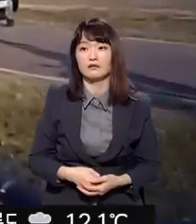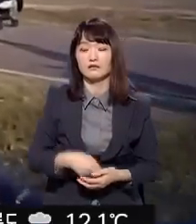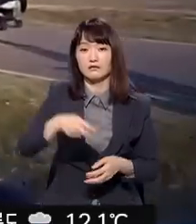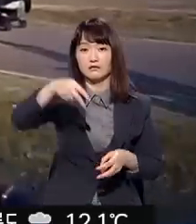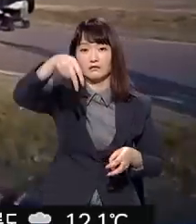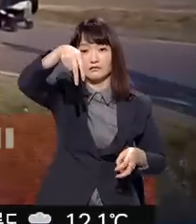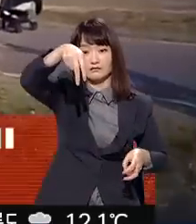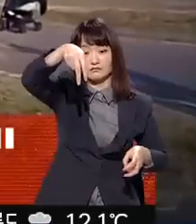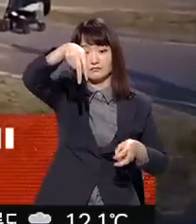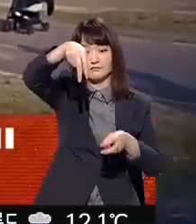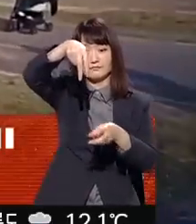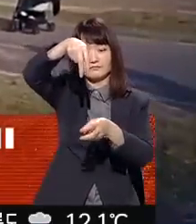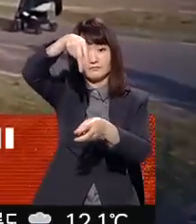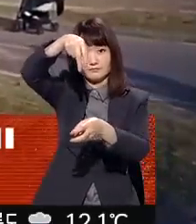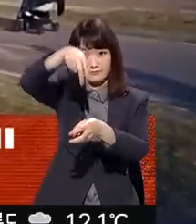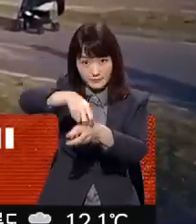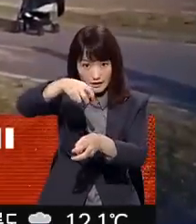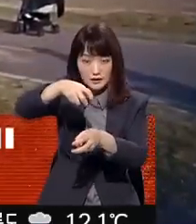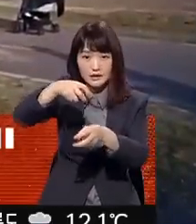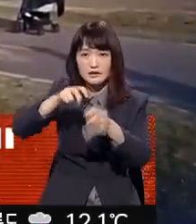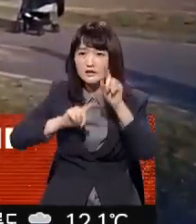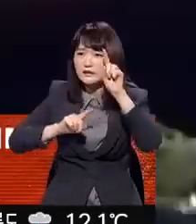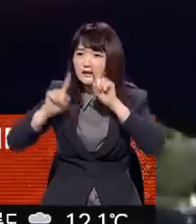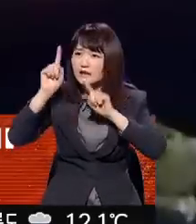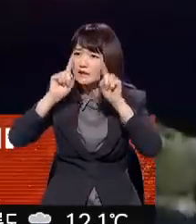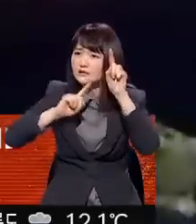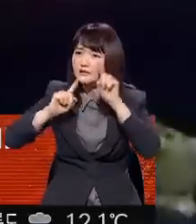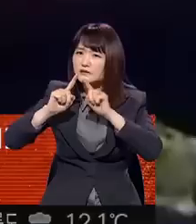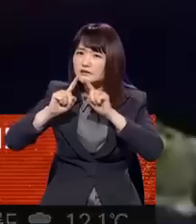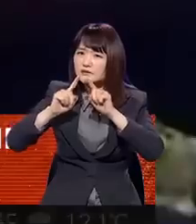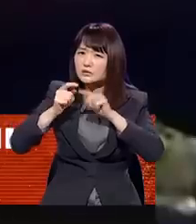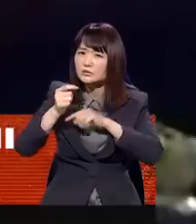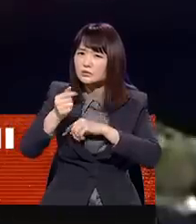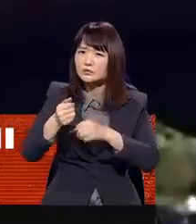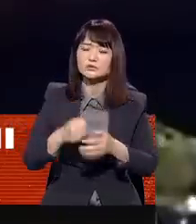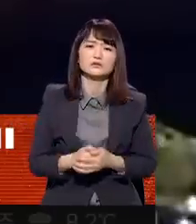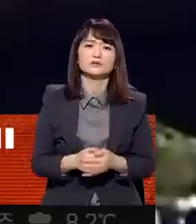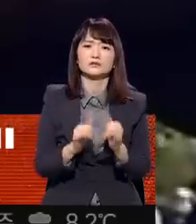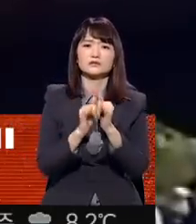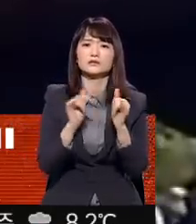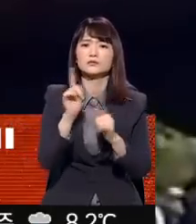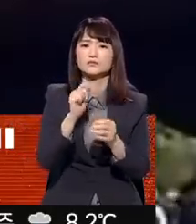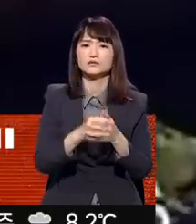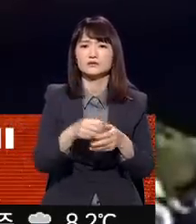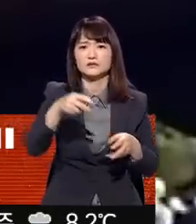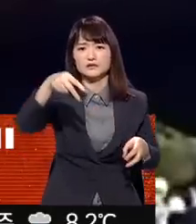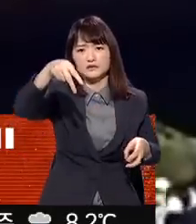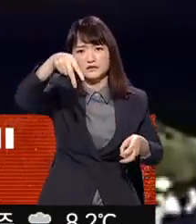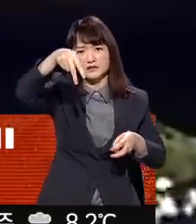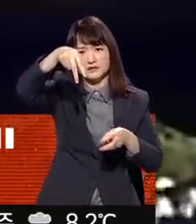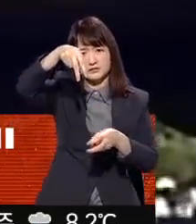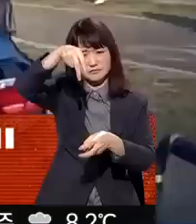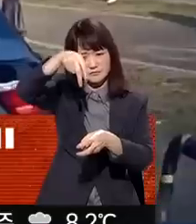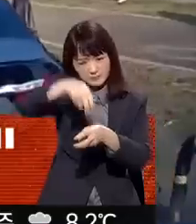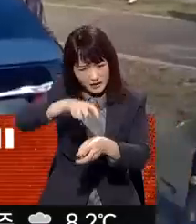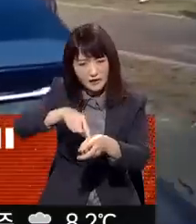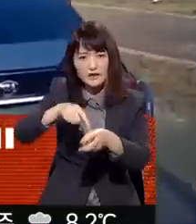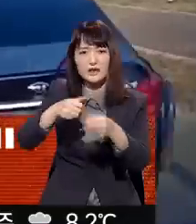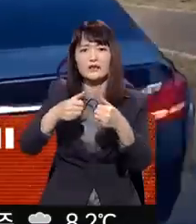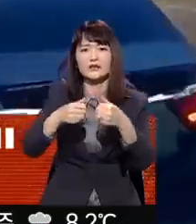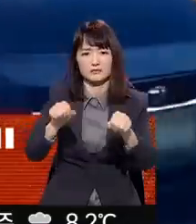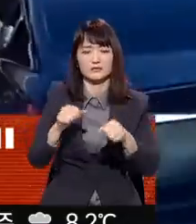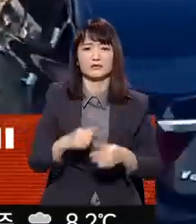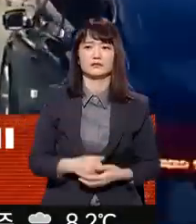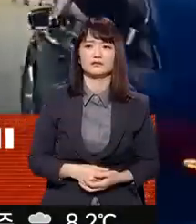위로 떨어져서 많이 다치지는 않았을 것 같은데 세상에 사람도 사람이지만 차도 좀 상했을 것 같고요.